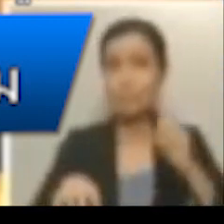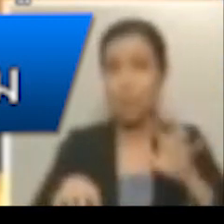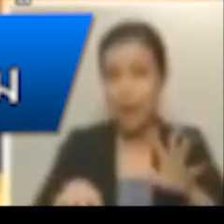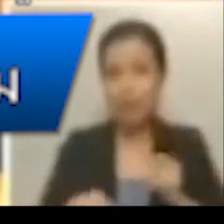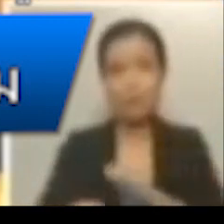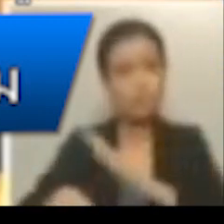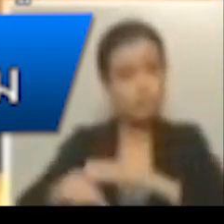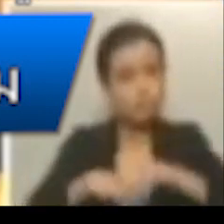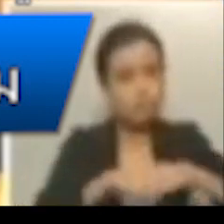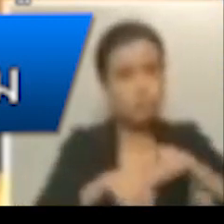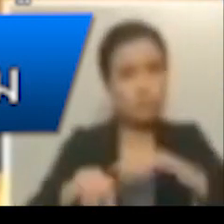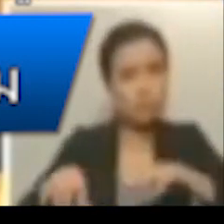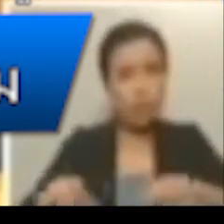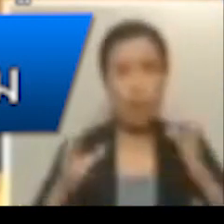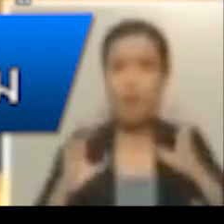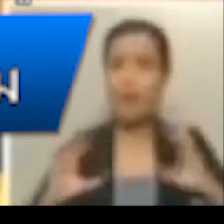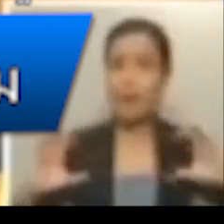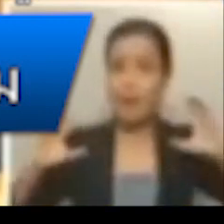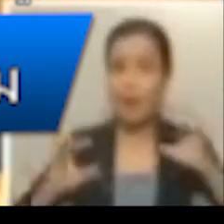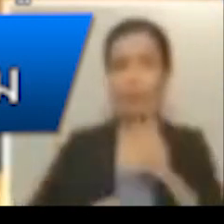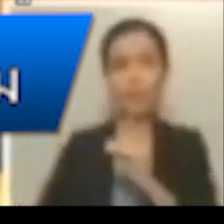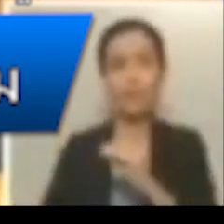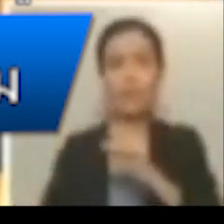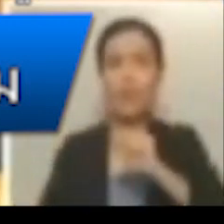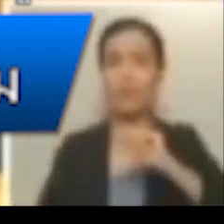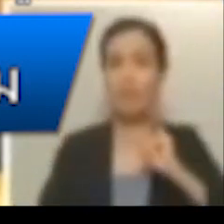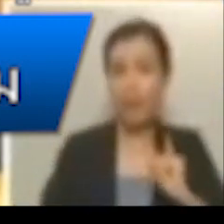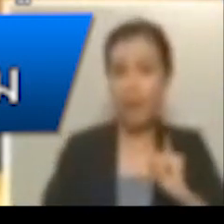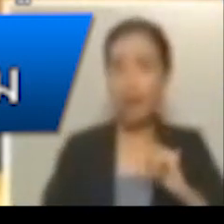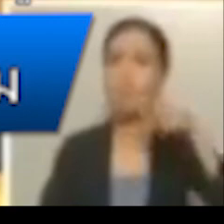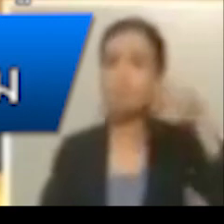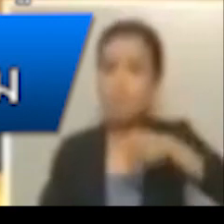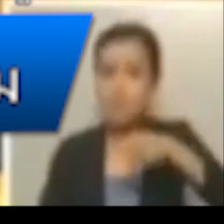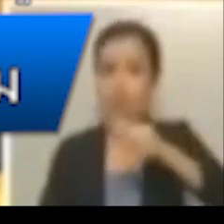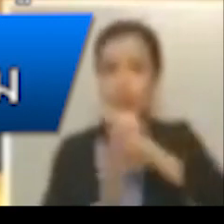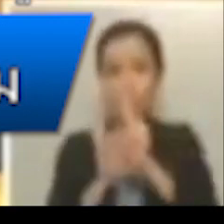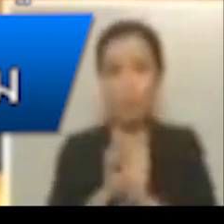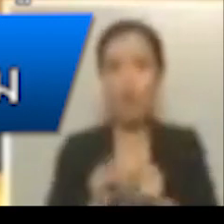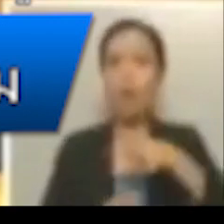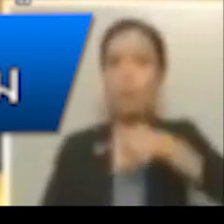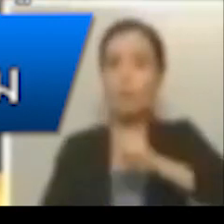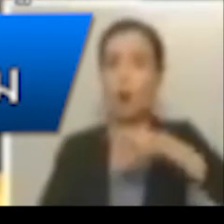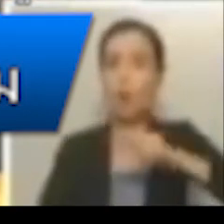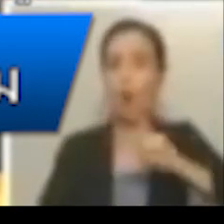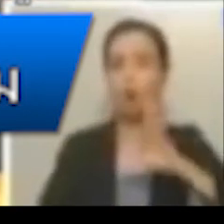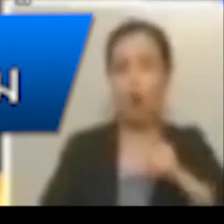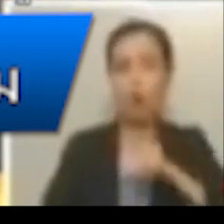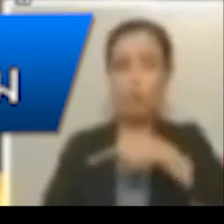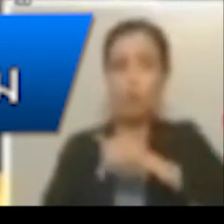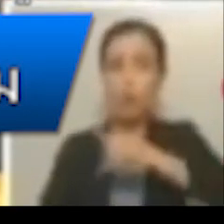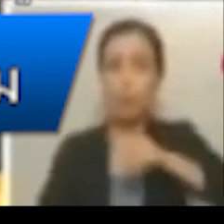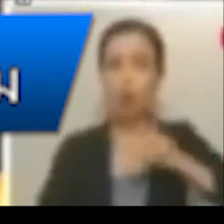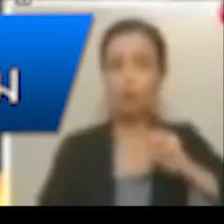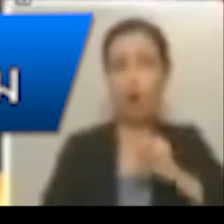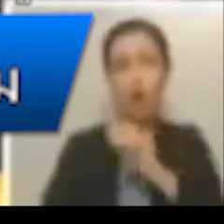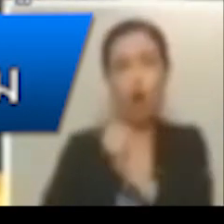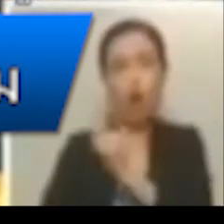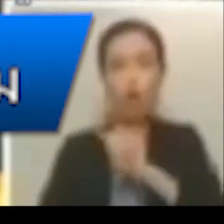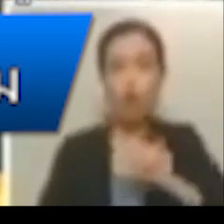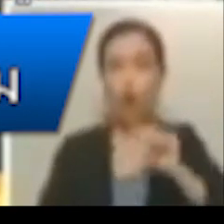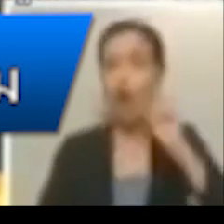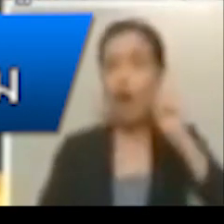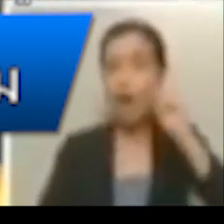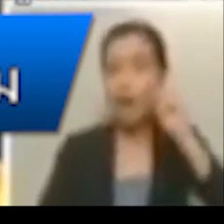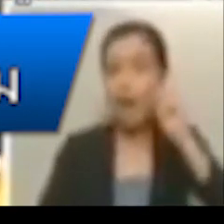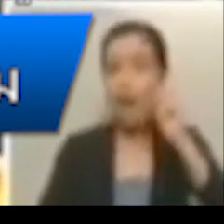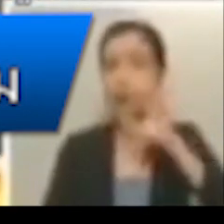ท่านเรียกแต่หน่วยงานรัฐนะคะไม่ว่าจะเป็น DSI กรมสอบสวนคดีพิเศษนะคะปปช.ปปส.อย.สำนักข่าวกร